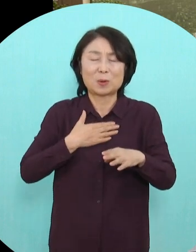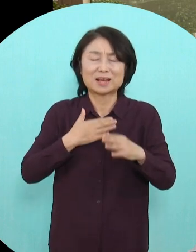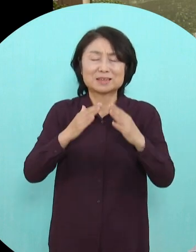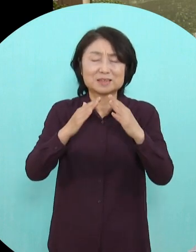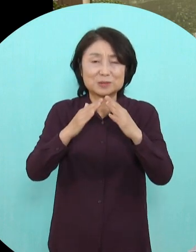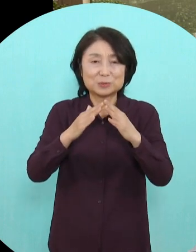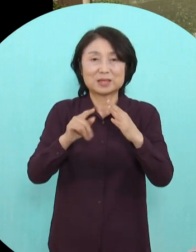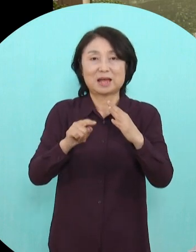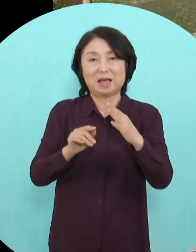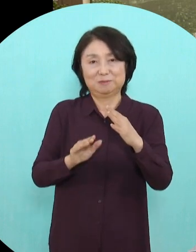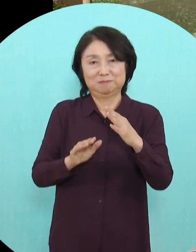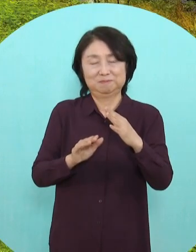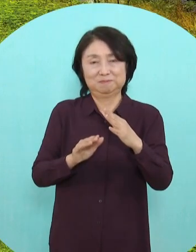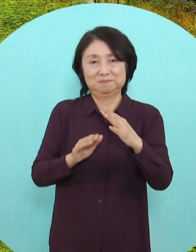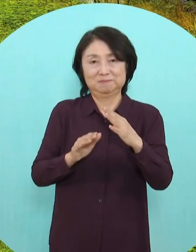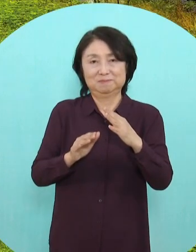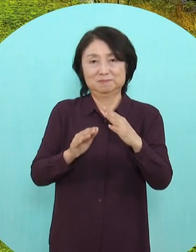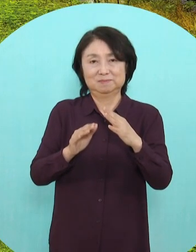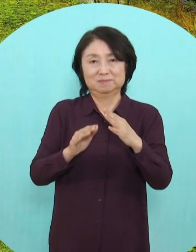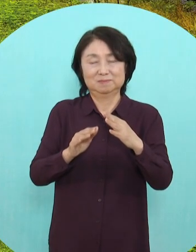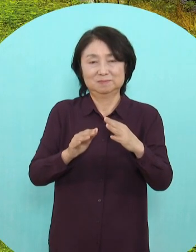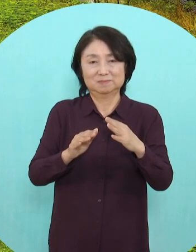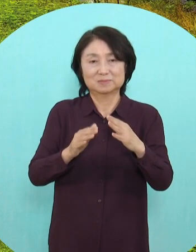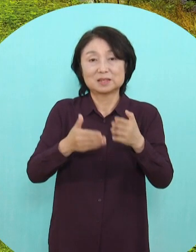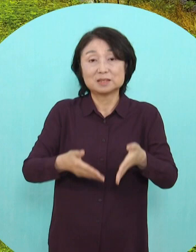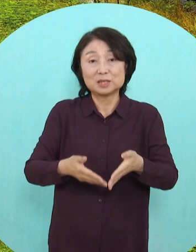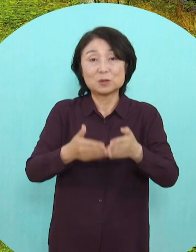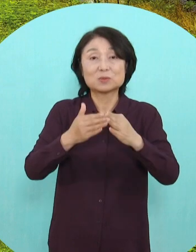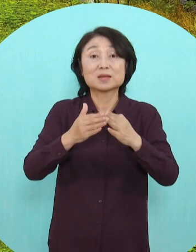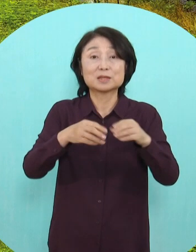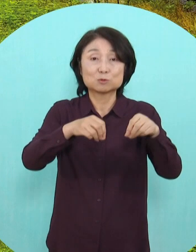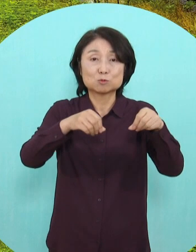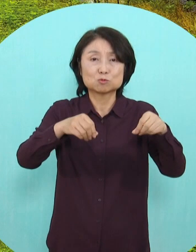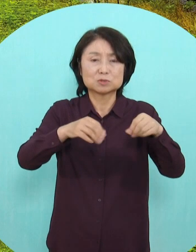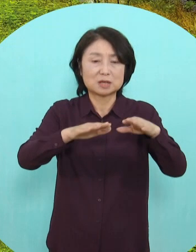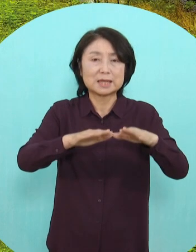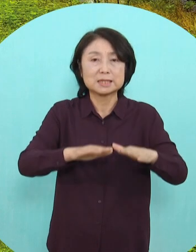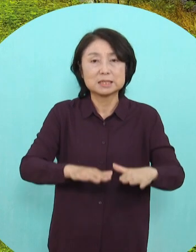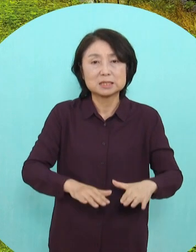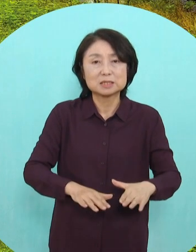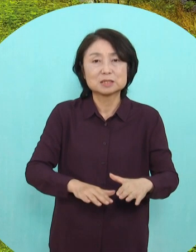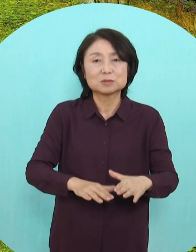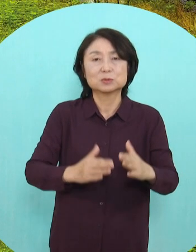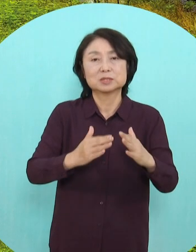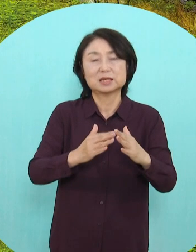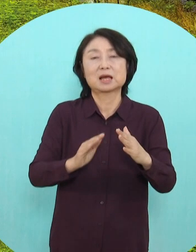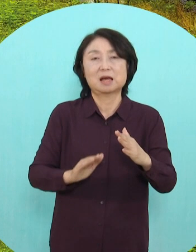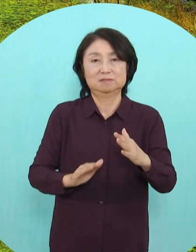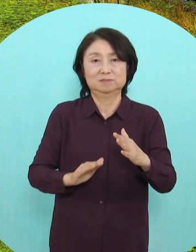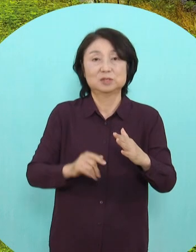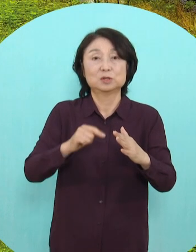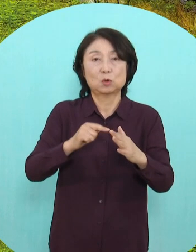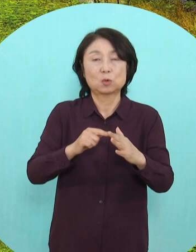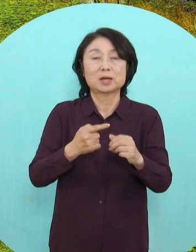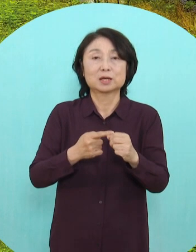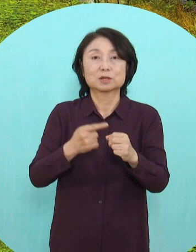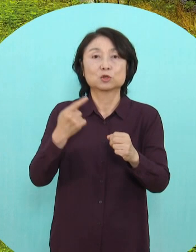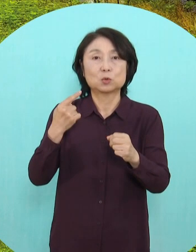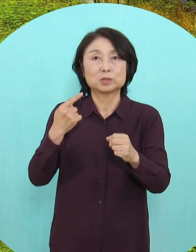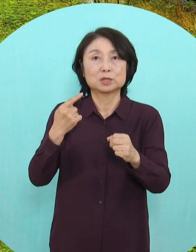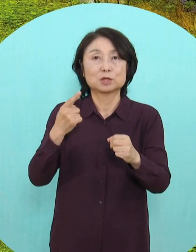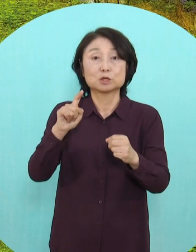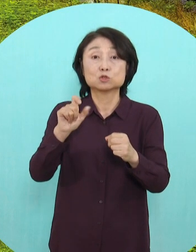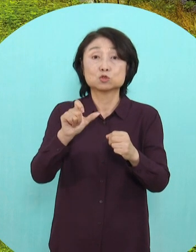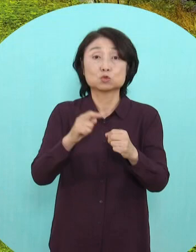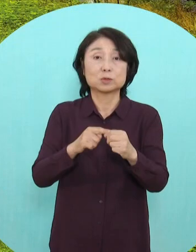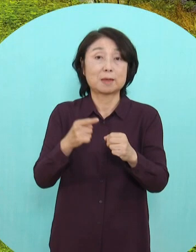かってる家があるんですよ、うんうんうん、やっぱり造成レベルがちょっと低いところがあるんですね。そこはね、去年の段